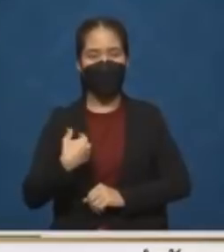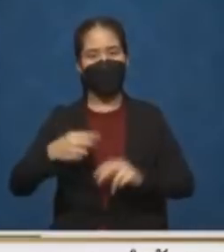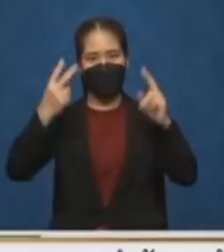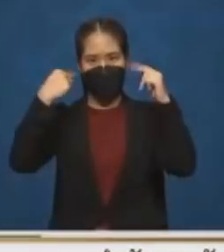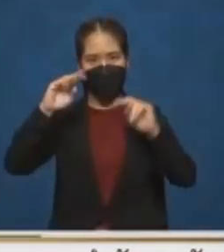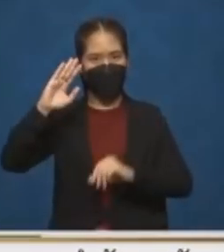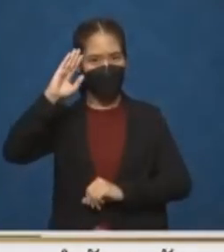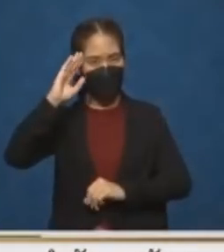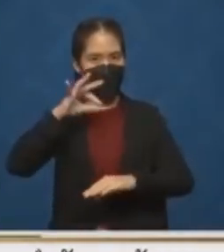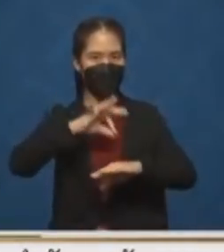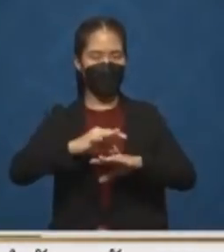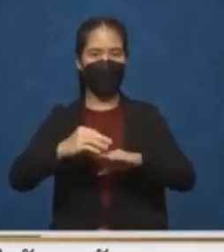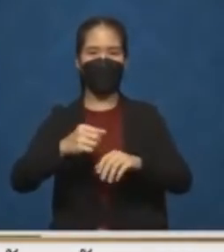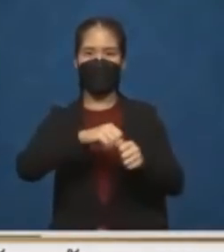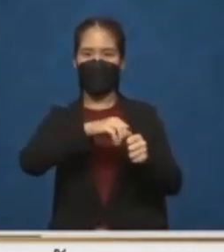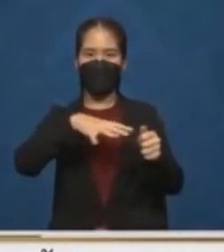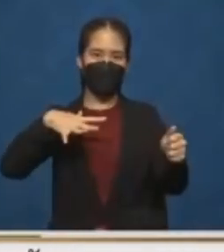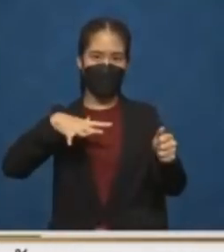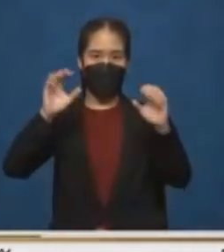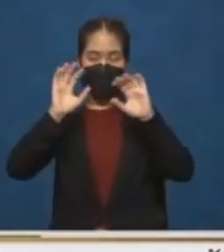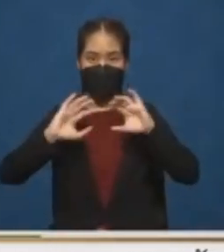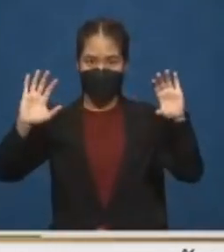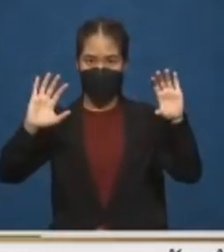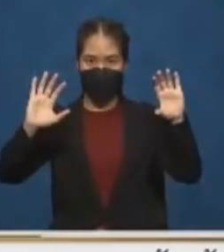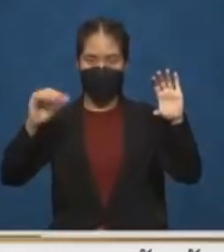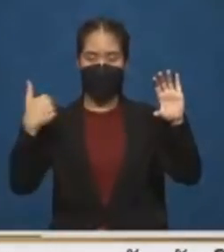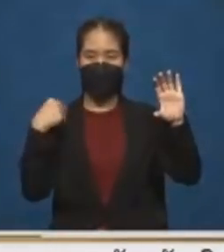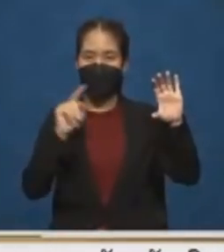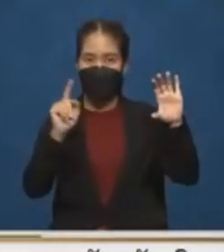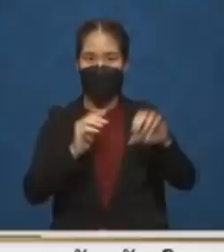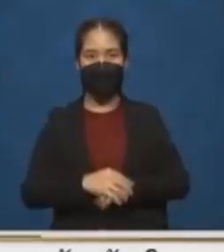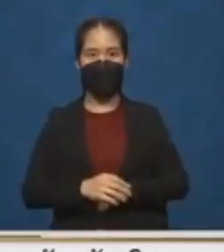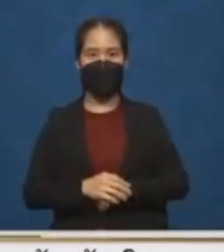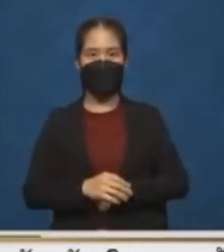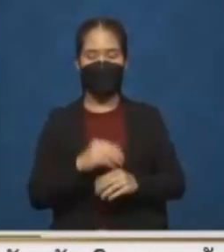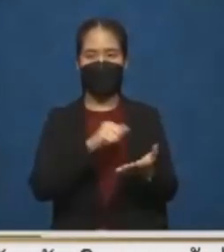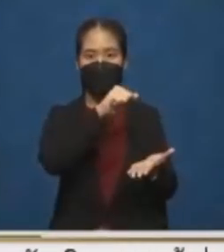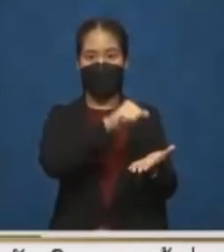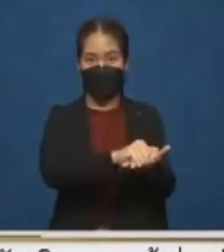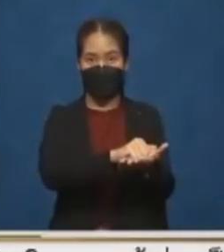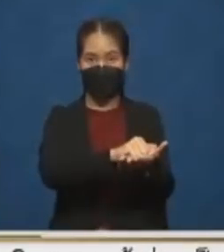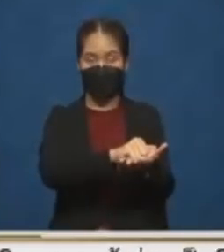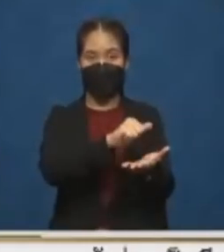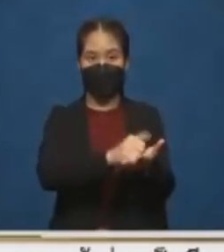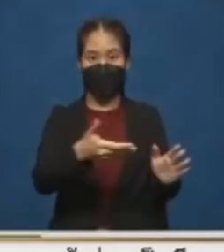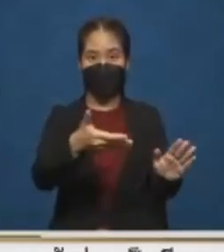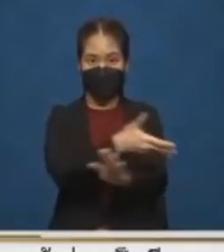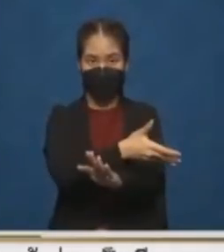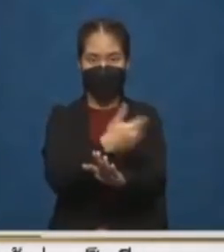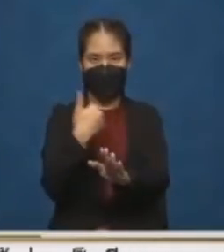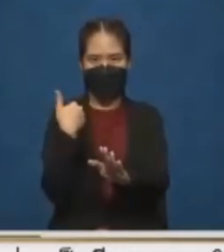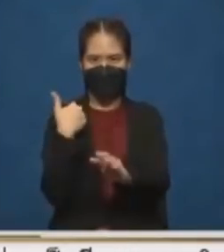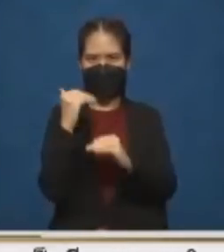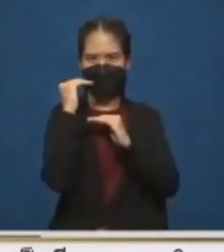ฐาณหวนาลัฐบาลที่อนุมัตรจองวัคซีน ASTA 61 ล้โสภายใ้เงินขายที่